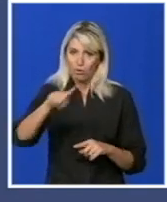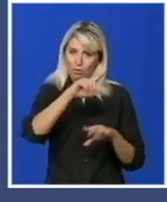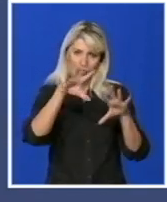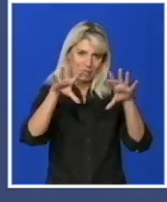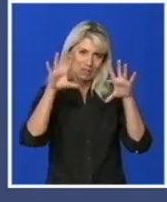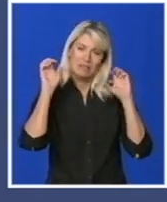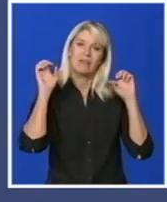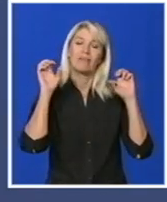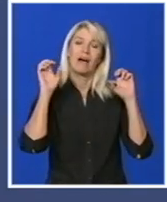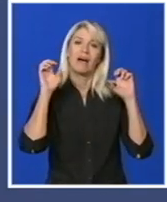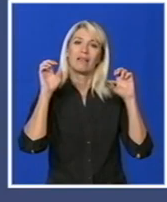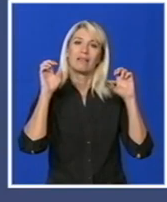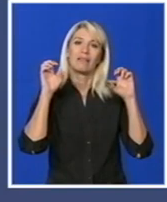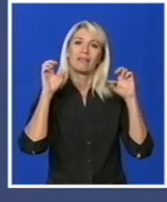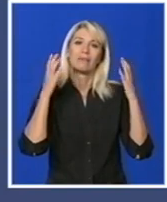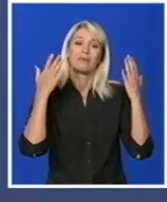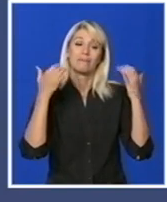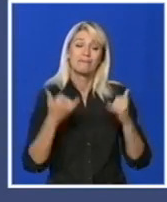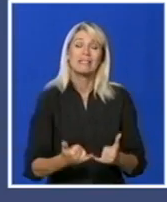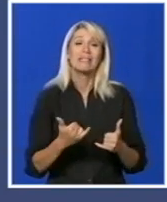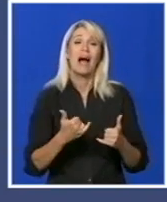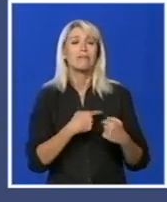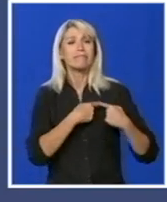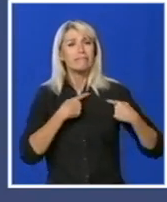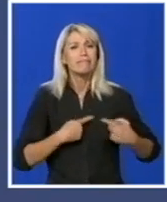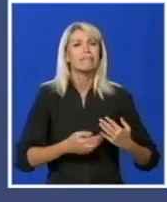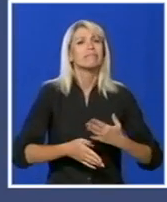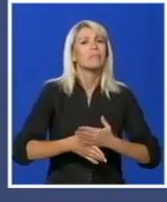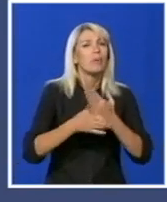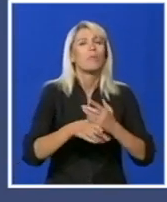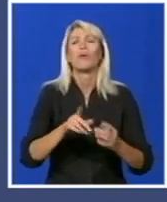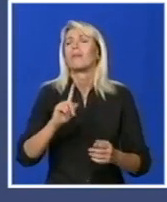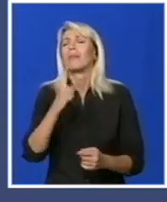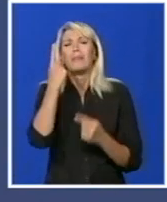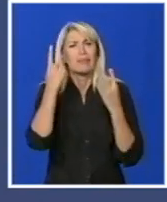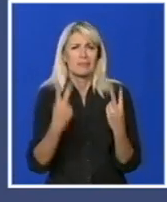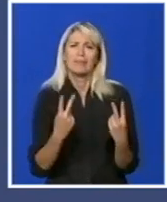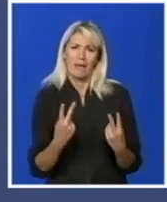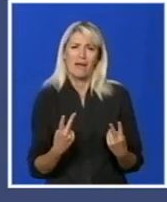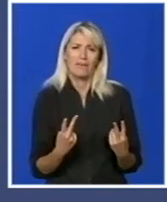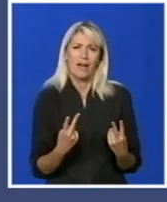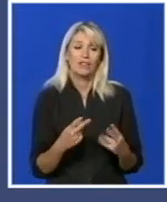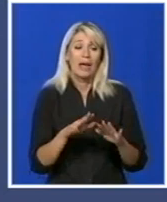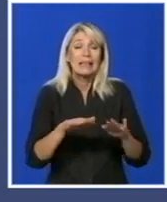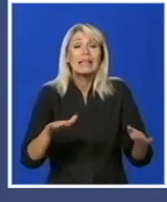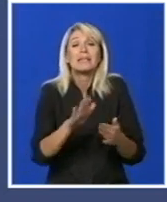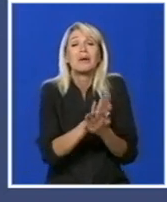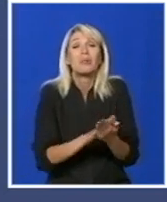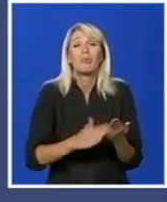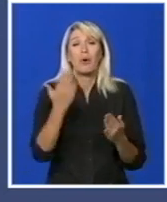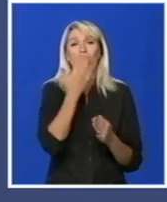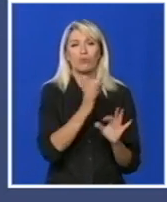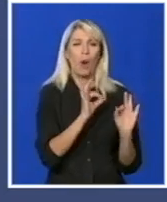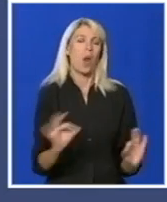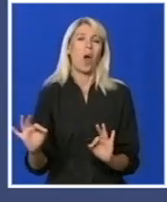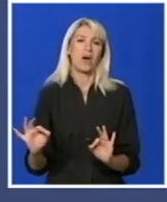je sad solidarnost, empatija, mnogo bitni i važni, da nam deca krenu u školu kako treba